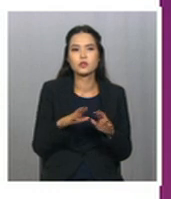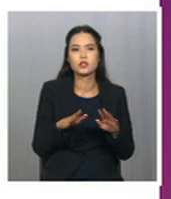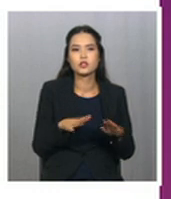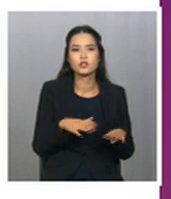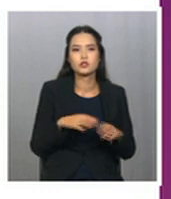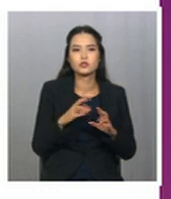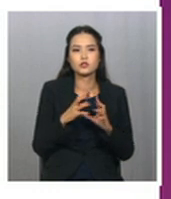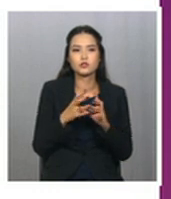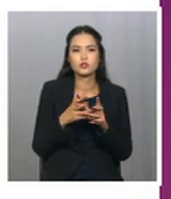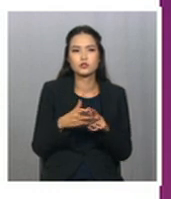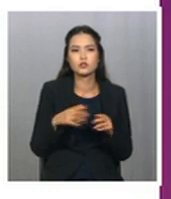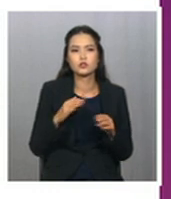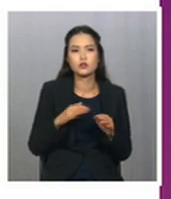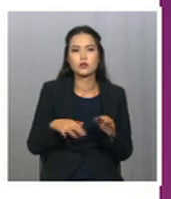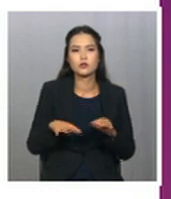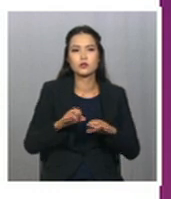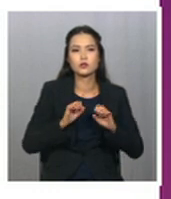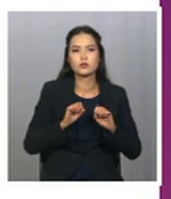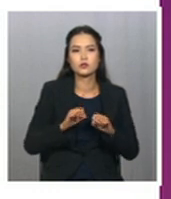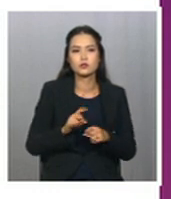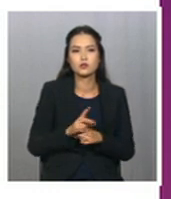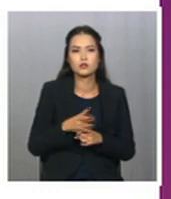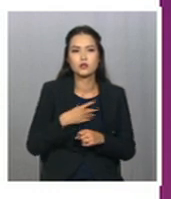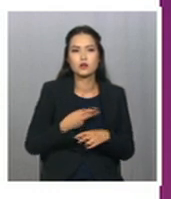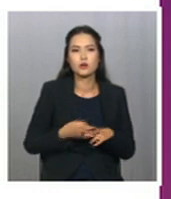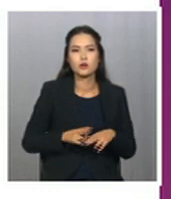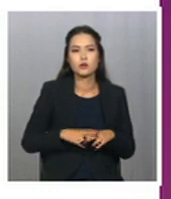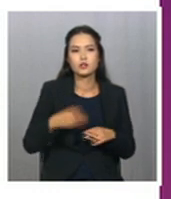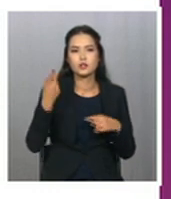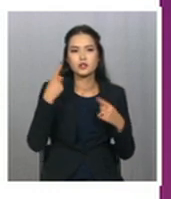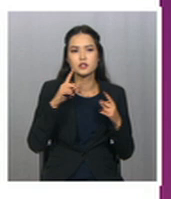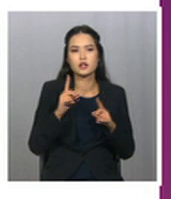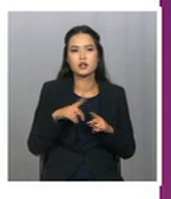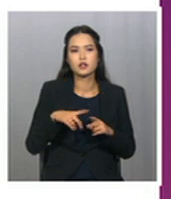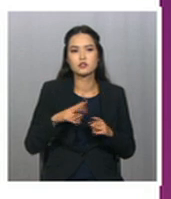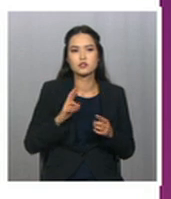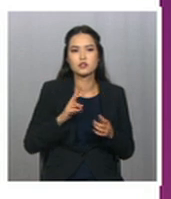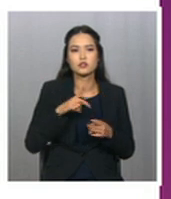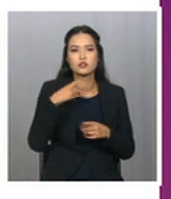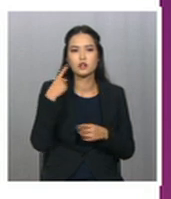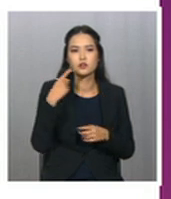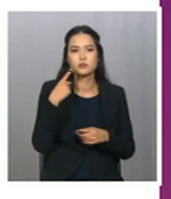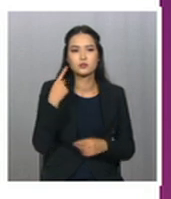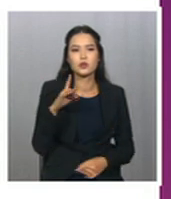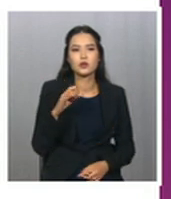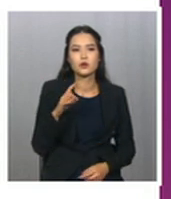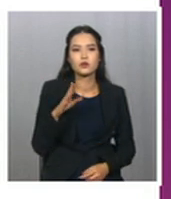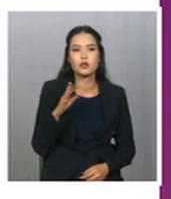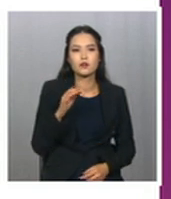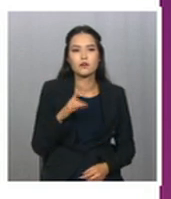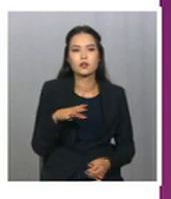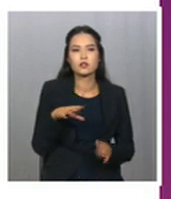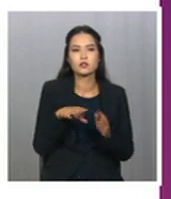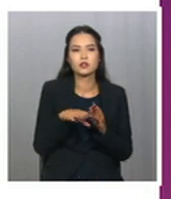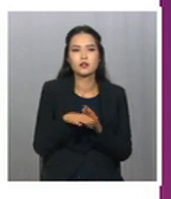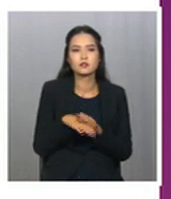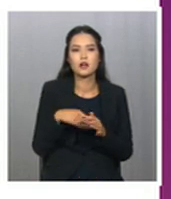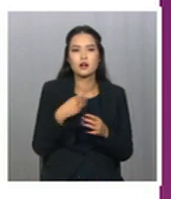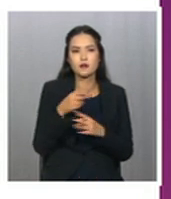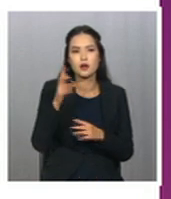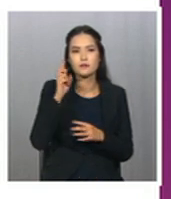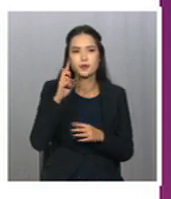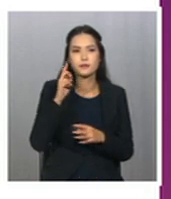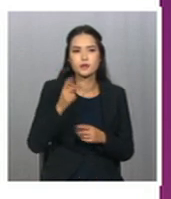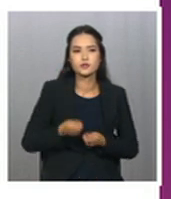орнатуы тиіс деп санады. Міне оның идеялары жас өспірім Рузвельттің санасына сініп, мемлекет